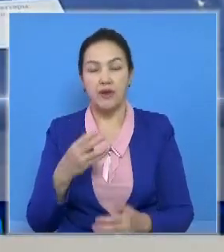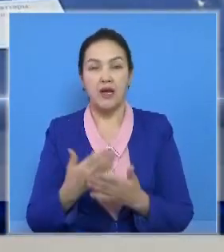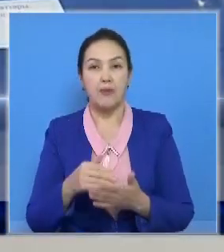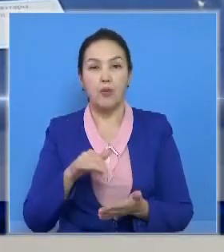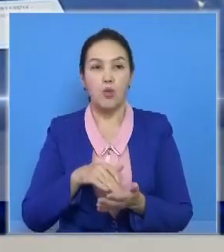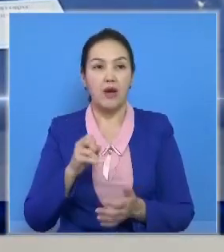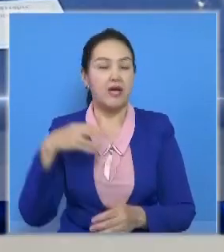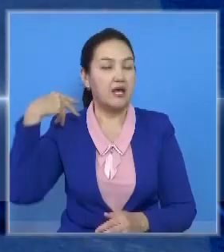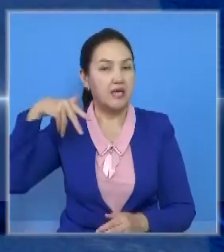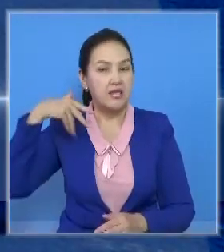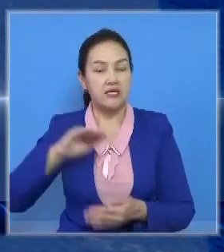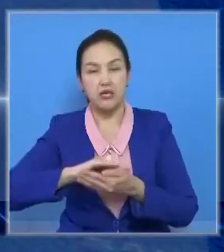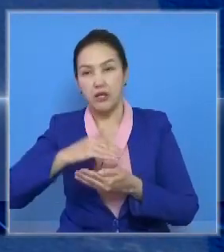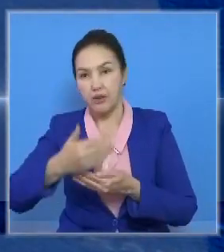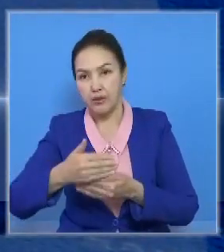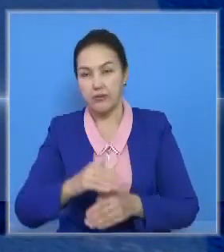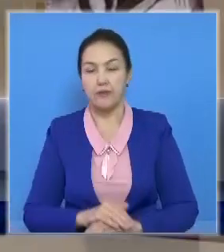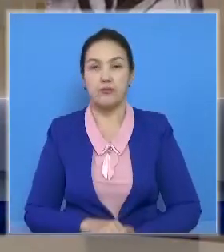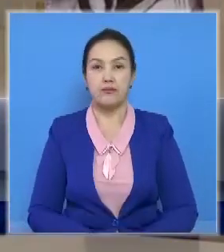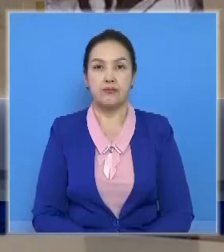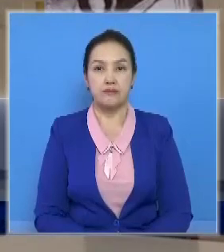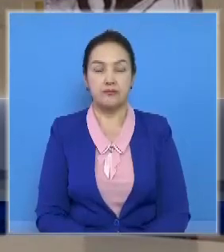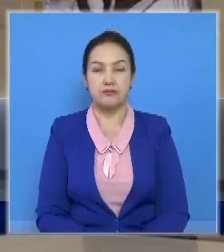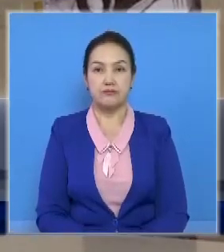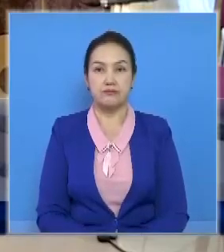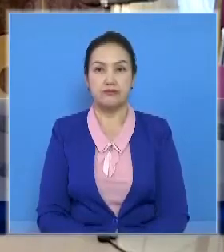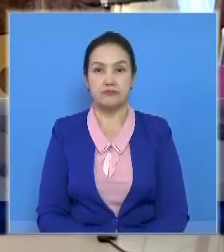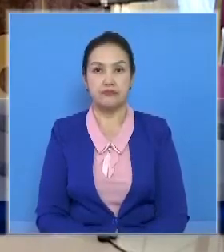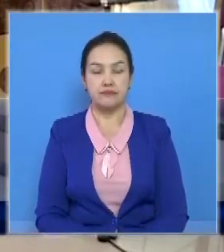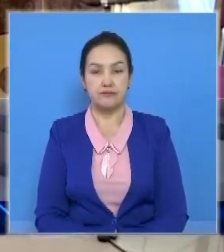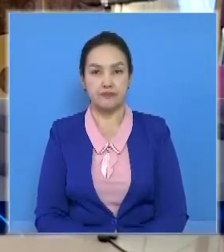пуанты, сереги и шкатулка. Динара Абдуалиева, Самат Каликенов, телеканал Актобе.